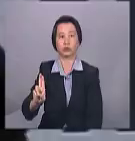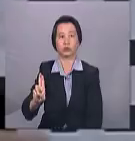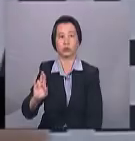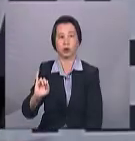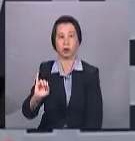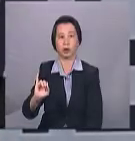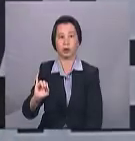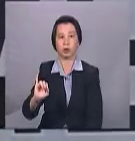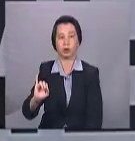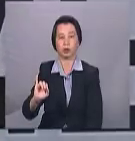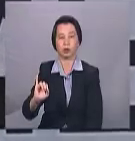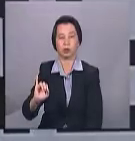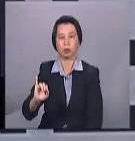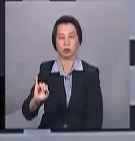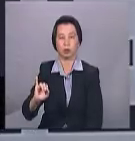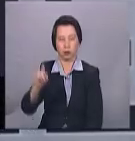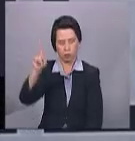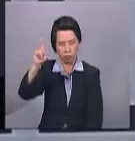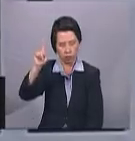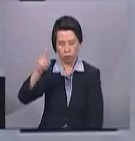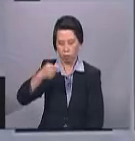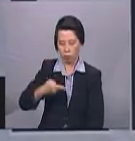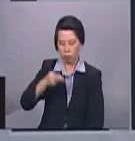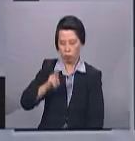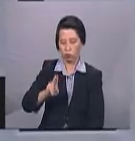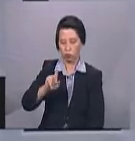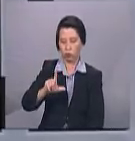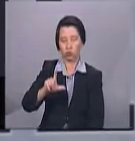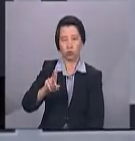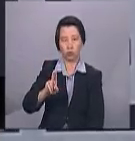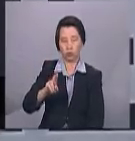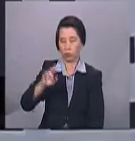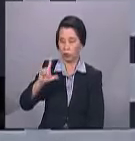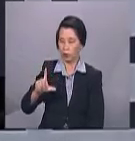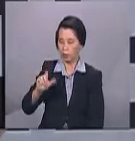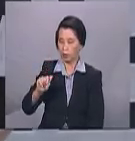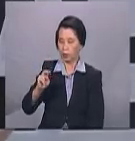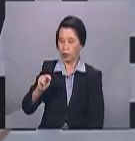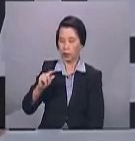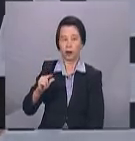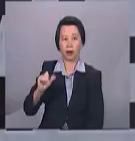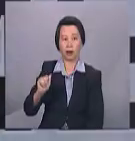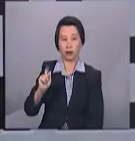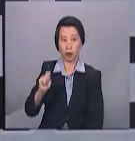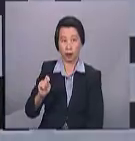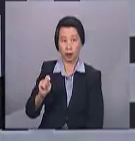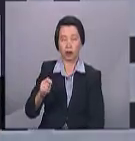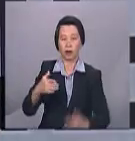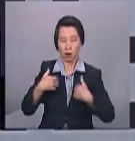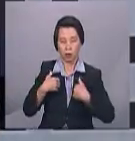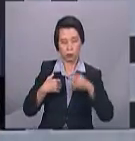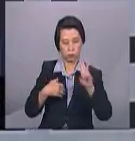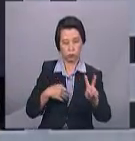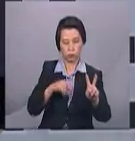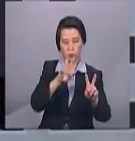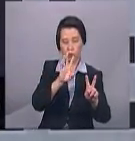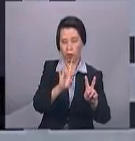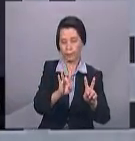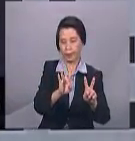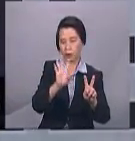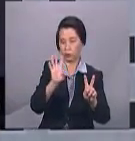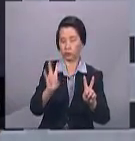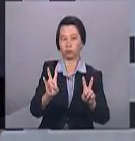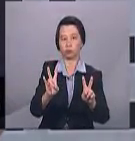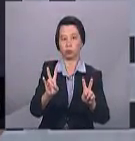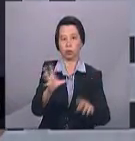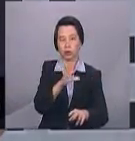di Hulu Langat, Sungai Lui, jumlah kes positif Hulu Langat setakat ini yang kumulatif adalah 287.